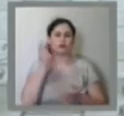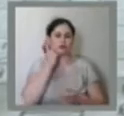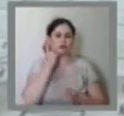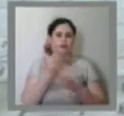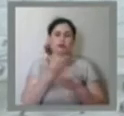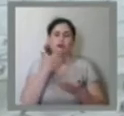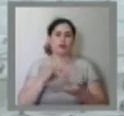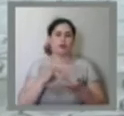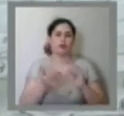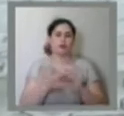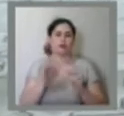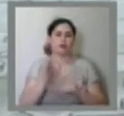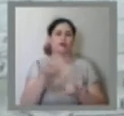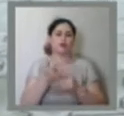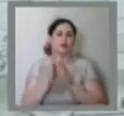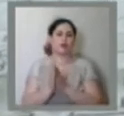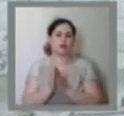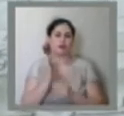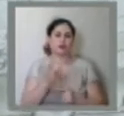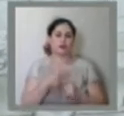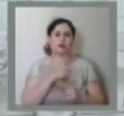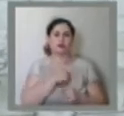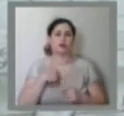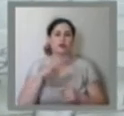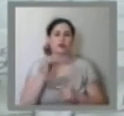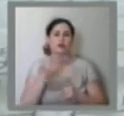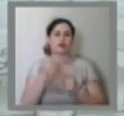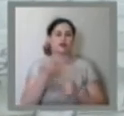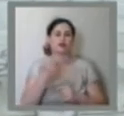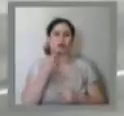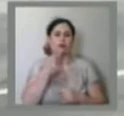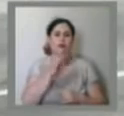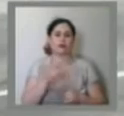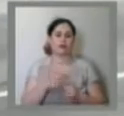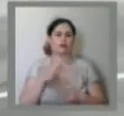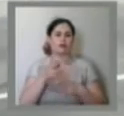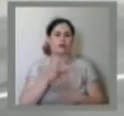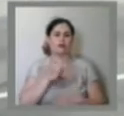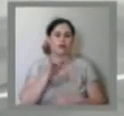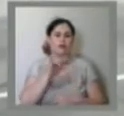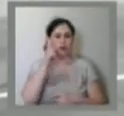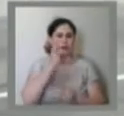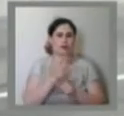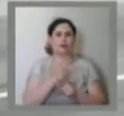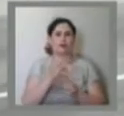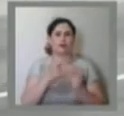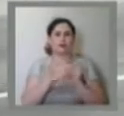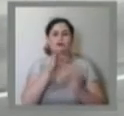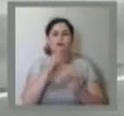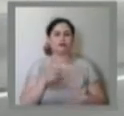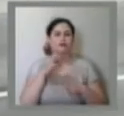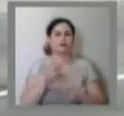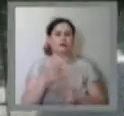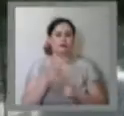Буду зараз просити. Про самоізоляцію нічого не кажуть. Їздив до брата. О 6 ранку приїхала і ось тут,